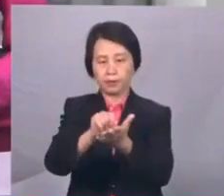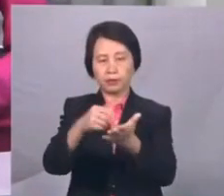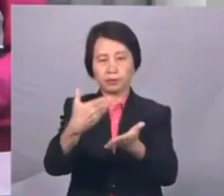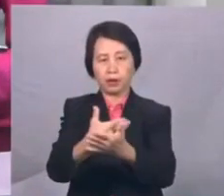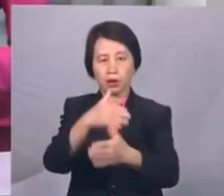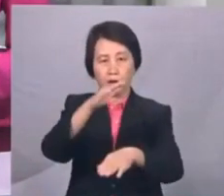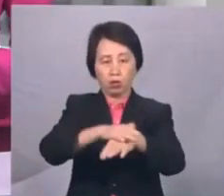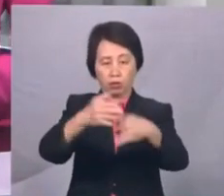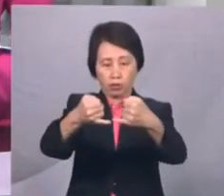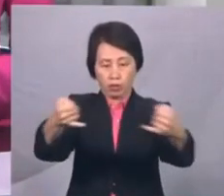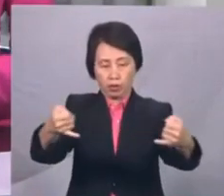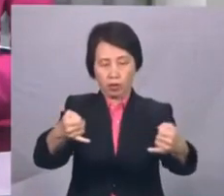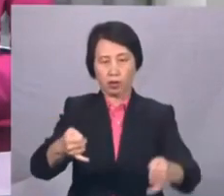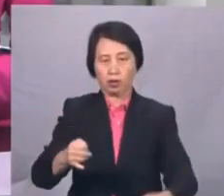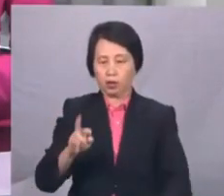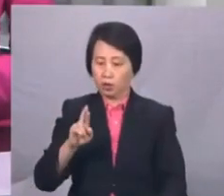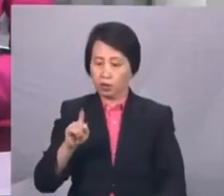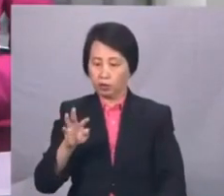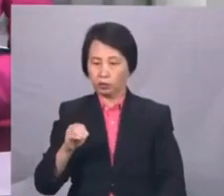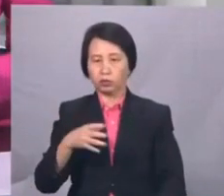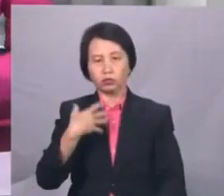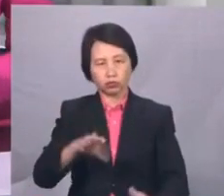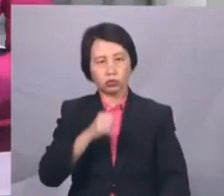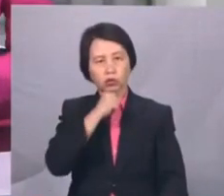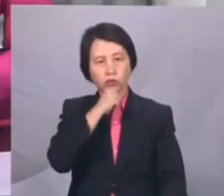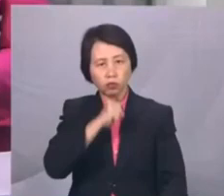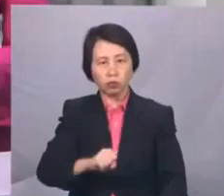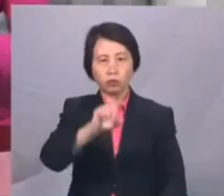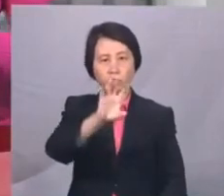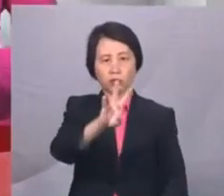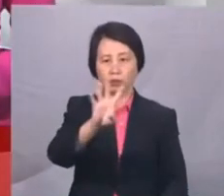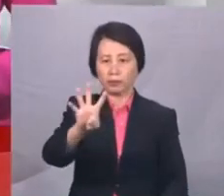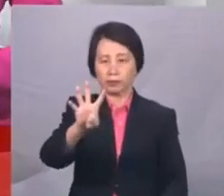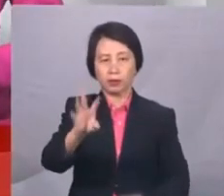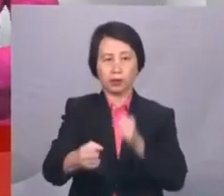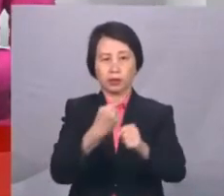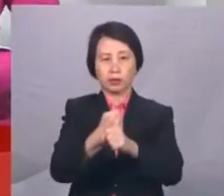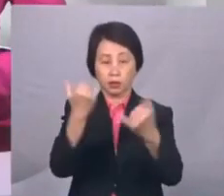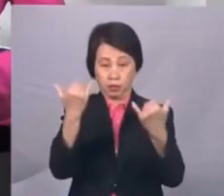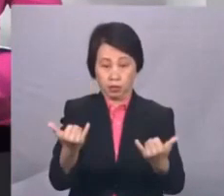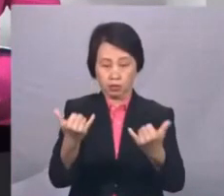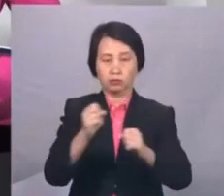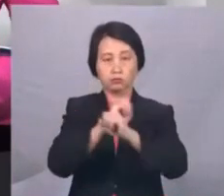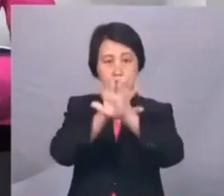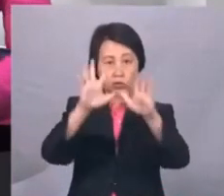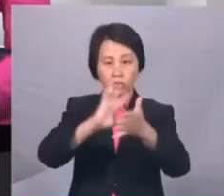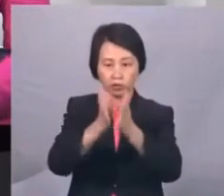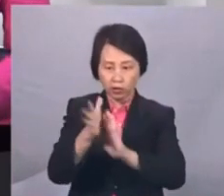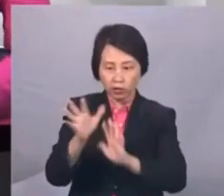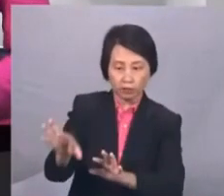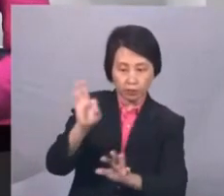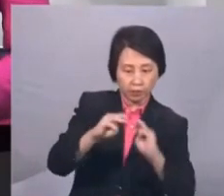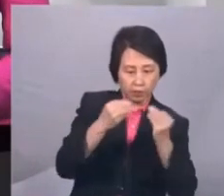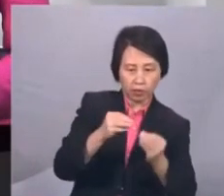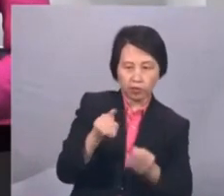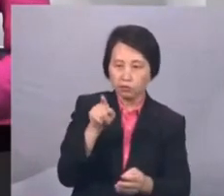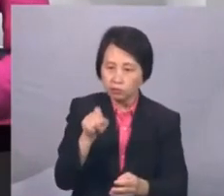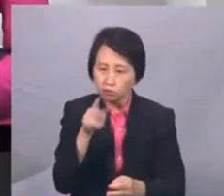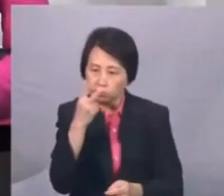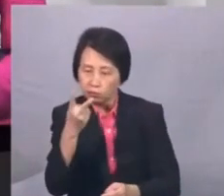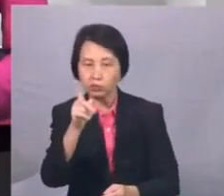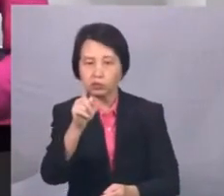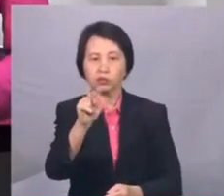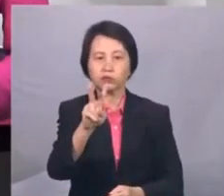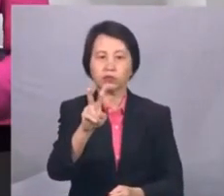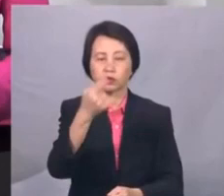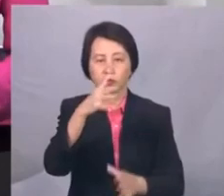secara dalam talian Kristen yang menginjak usia 74 tahun hari ini jelas menjadi pilihan masyarakat sebagai bahan